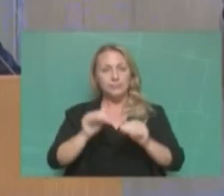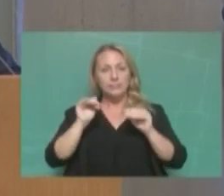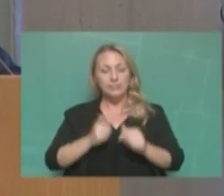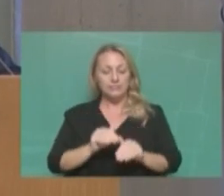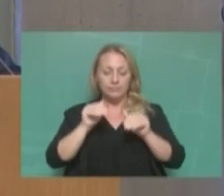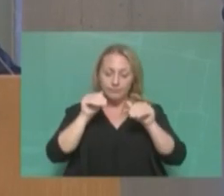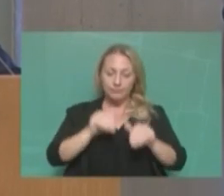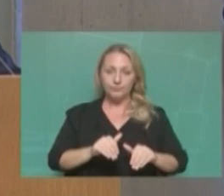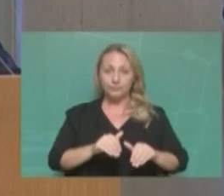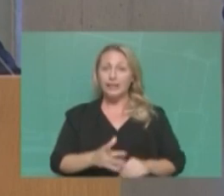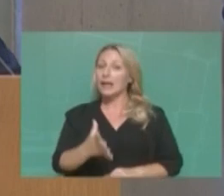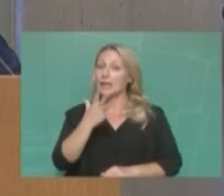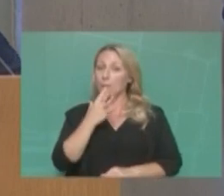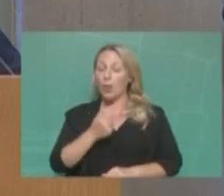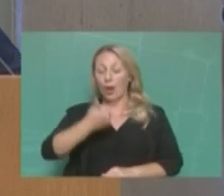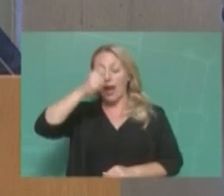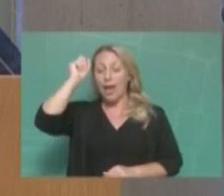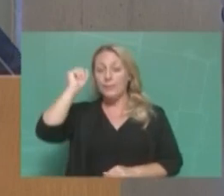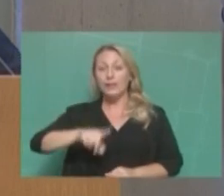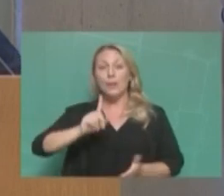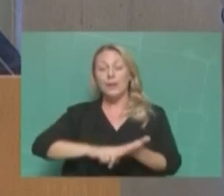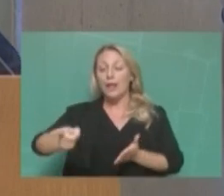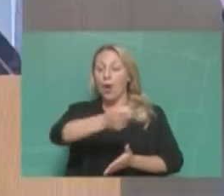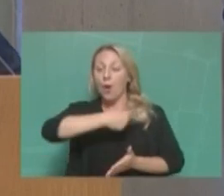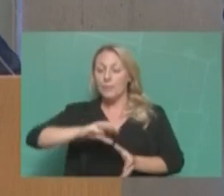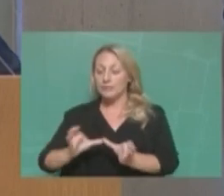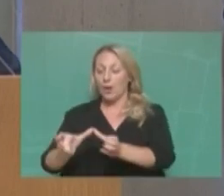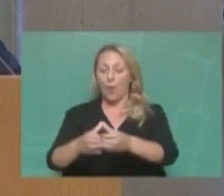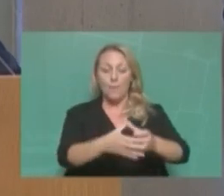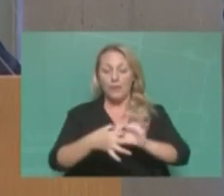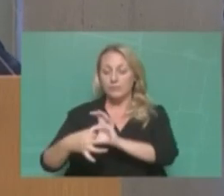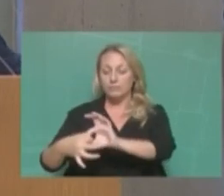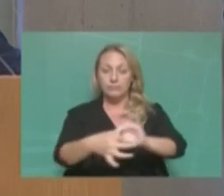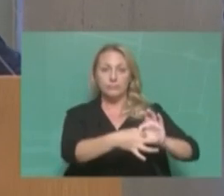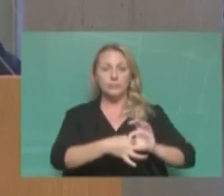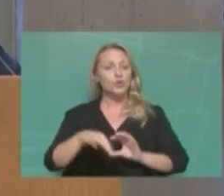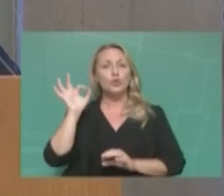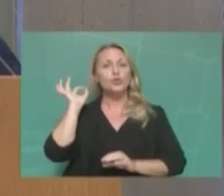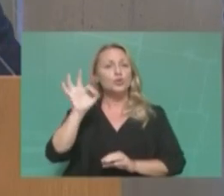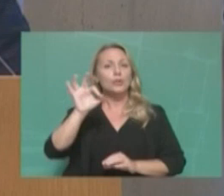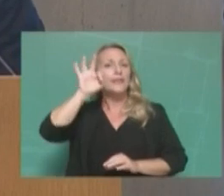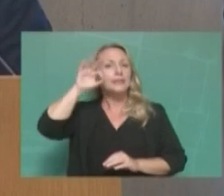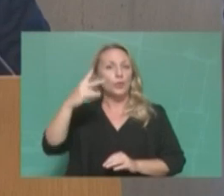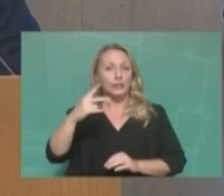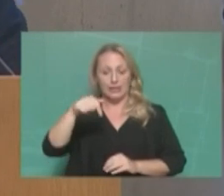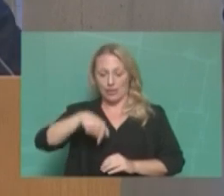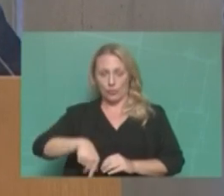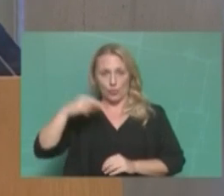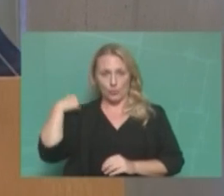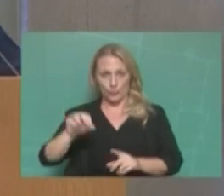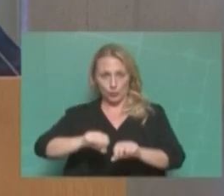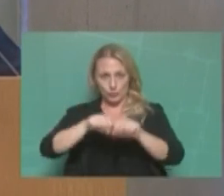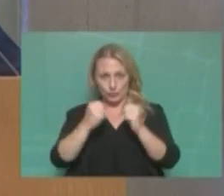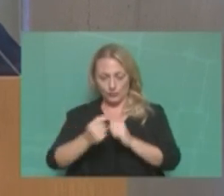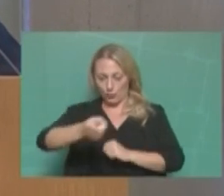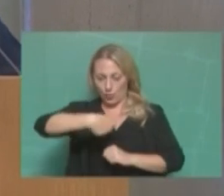Επιτέλους, είναι η ώρα να συμμαχήσουμε για τη Θεσσαλονίκη μας. Όχι μόνο τα μέλη του Δημοτικού Συμβουλίου, αλλά και το